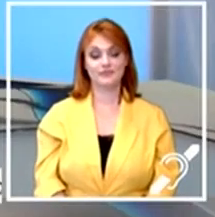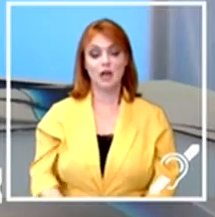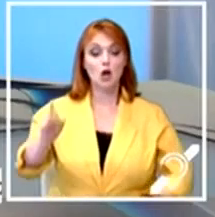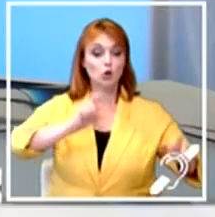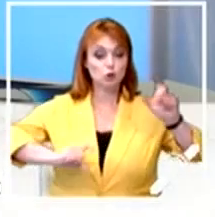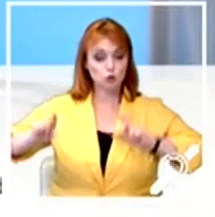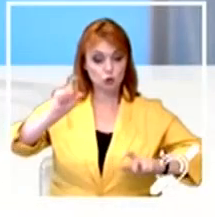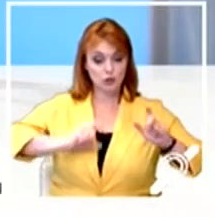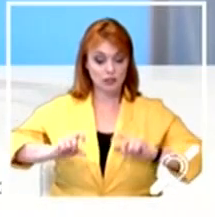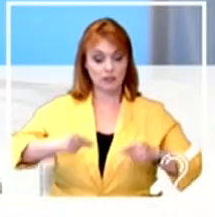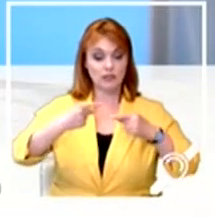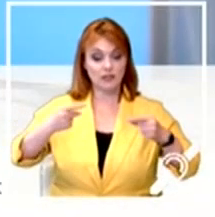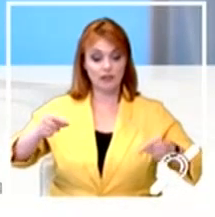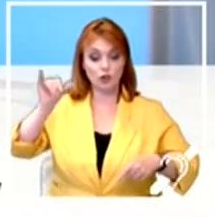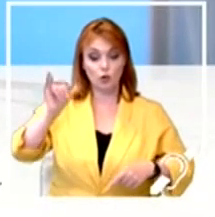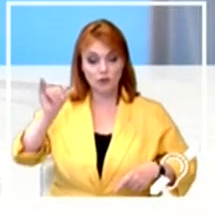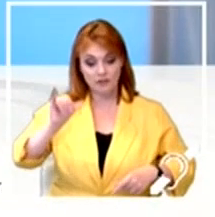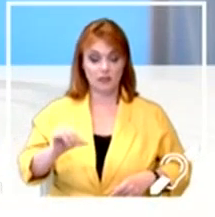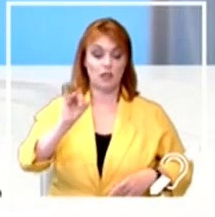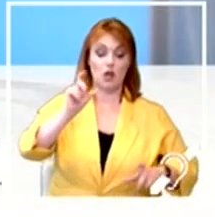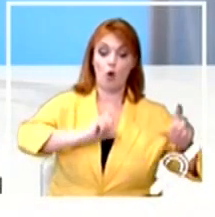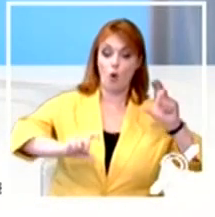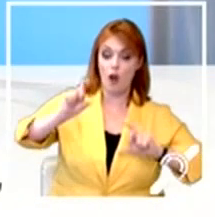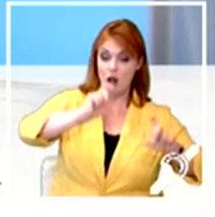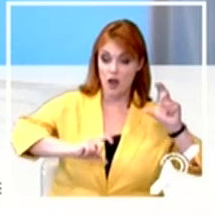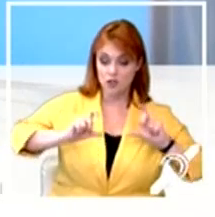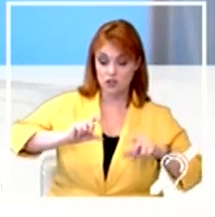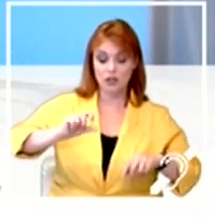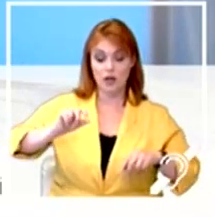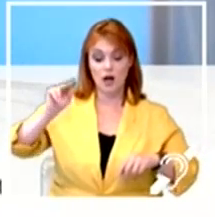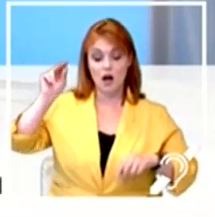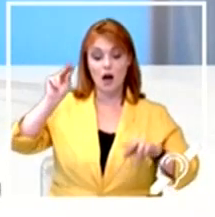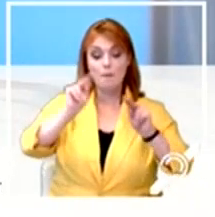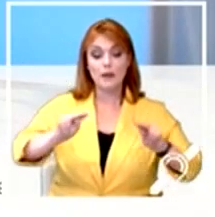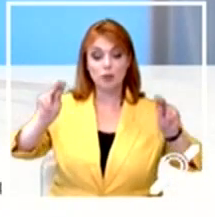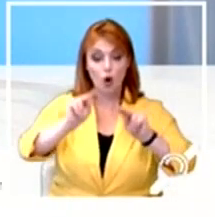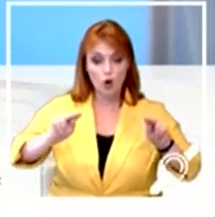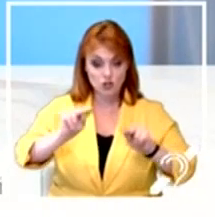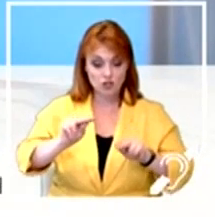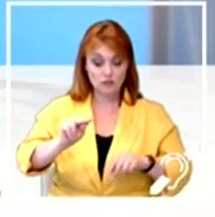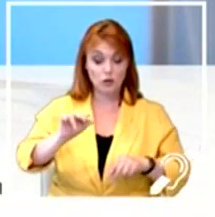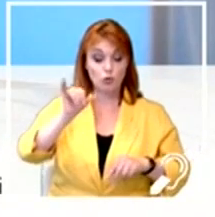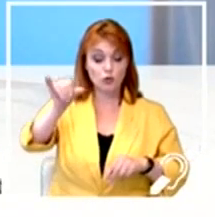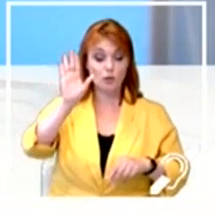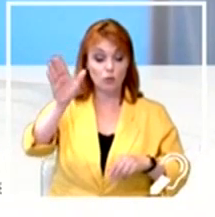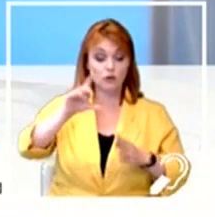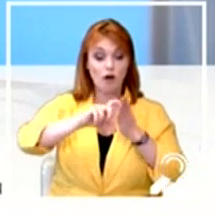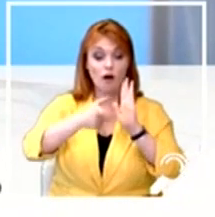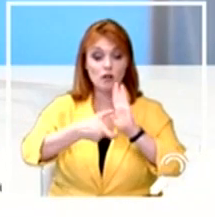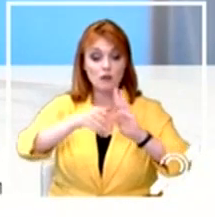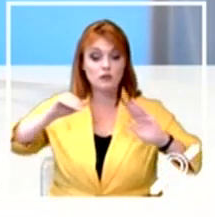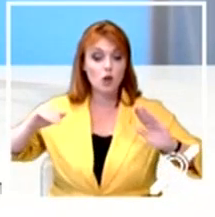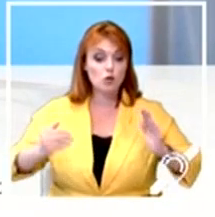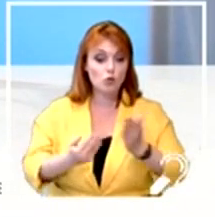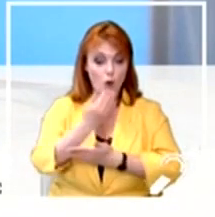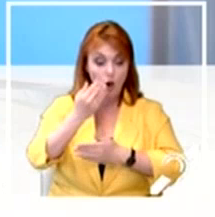Studenții de la mai multe universități și colegii cu profil pedagogic de Republica Moldova vor putea învăța în laboratoare moderne în baza unor programe